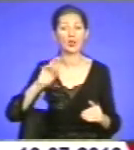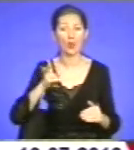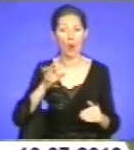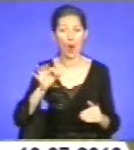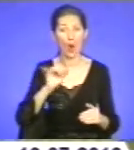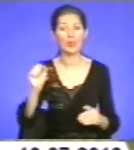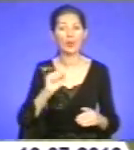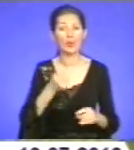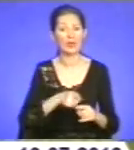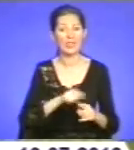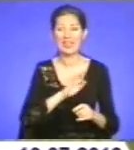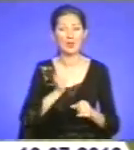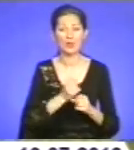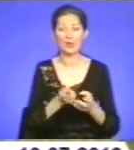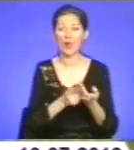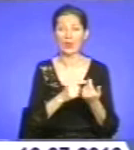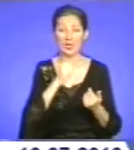не діяв кілька років.